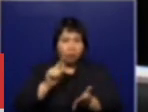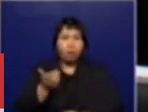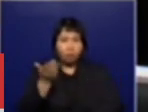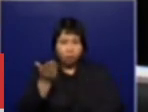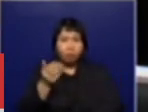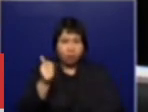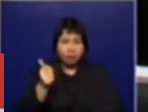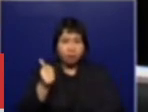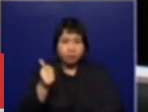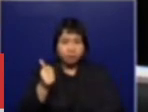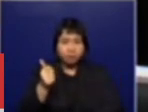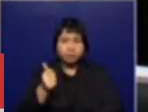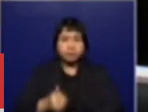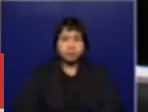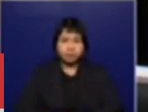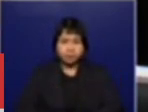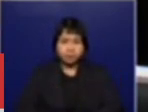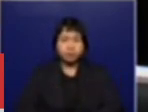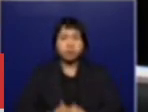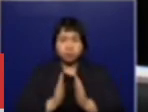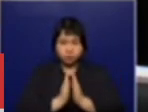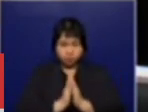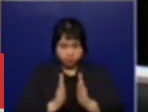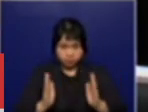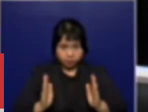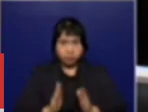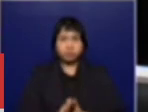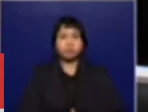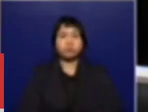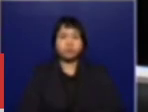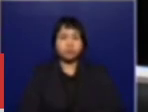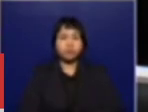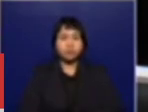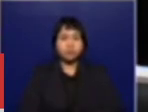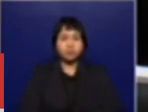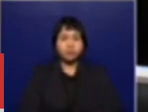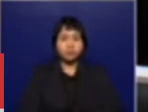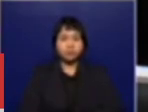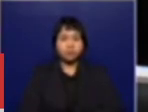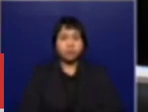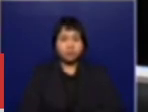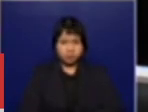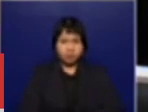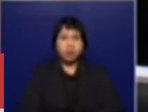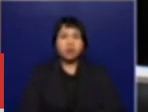นายกกราบขอบพระคุณครับท่านประธานครับ ขอบคุณนะครับ